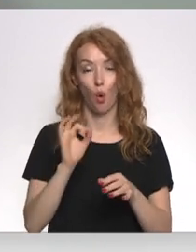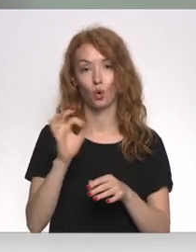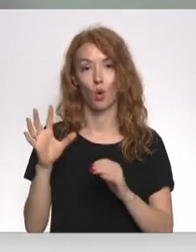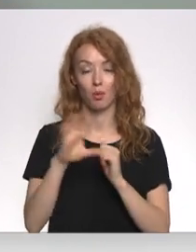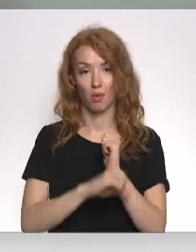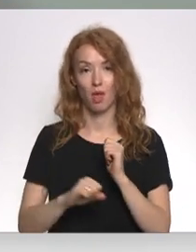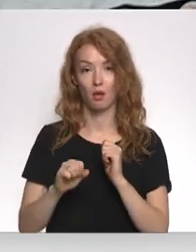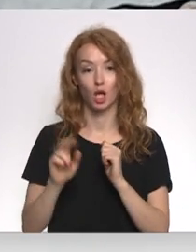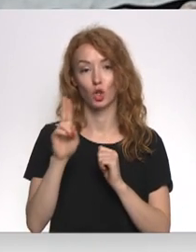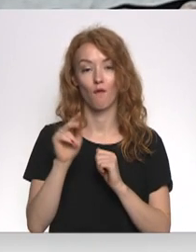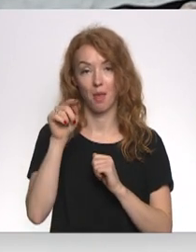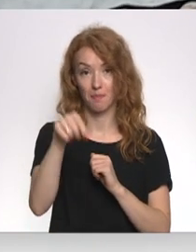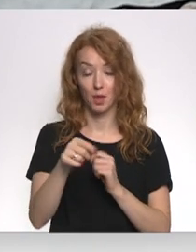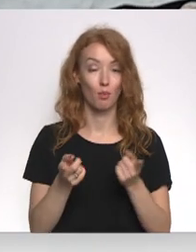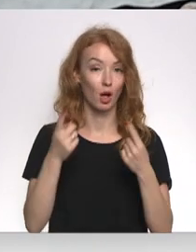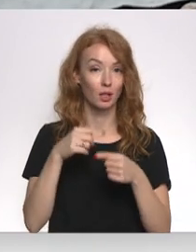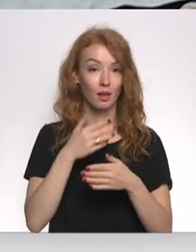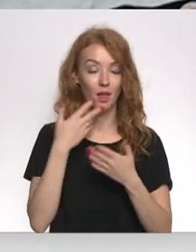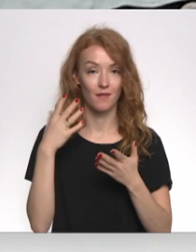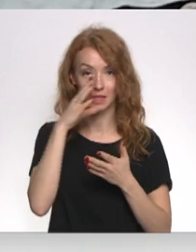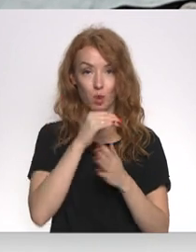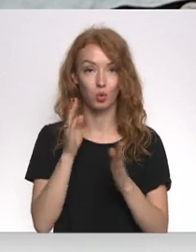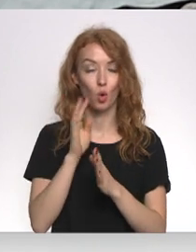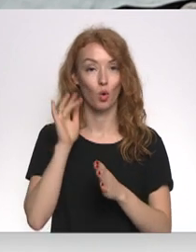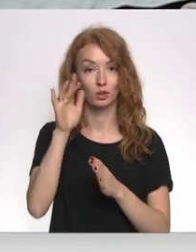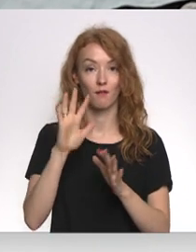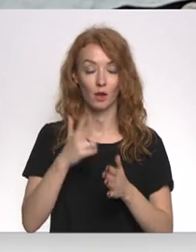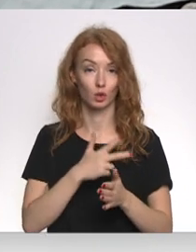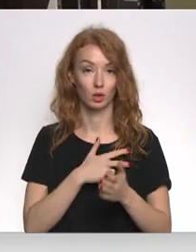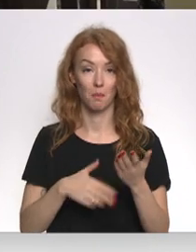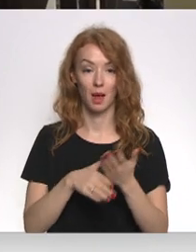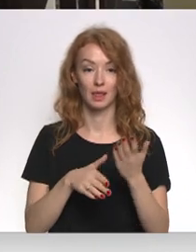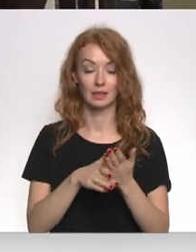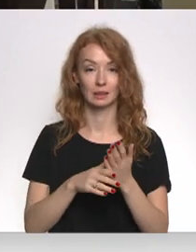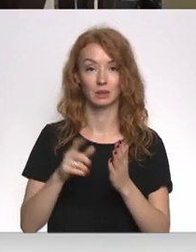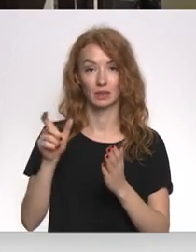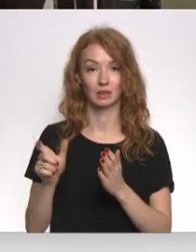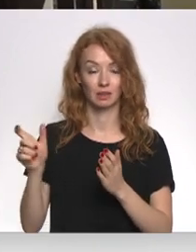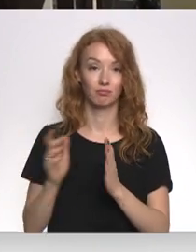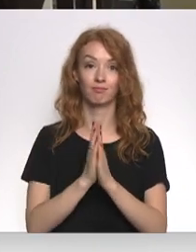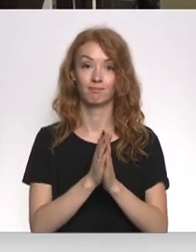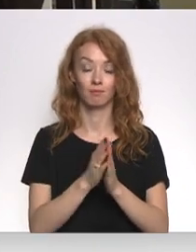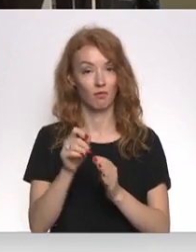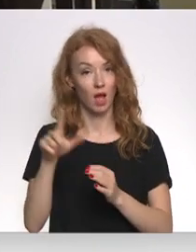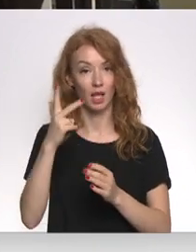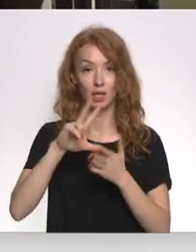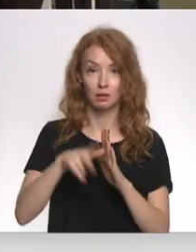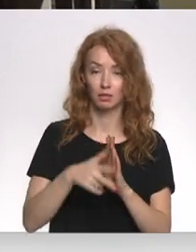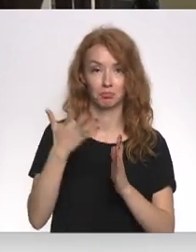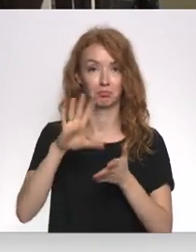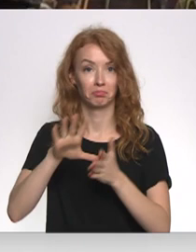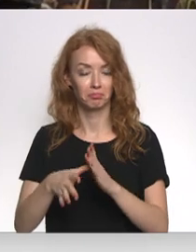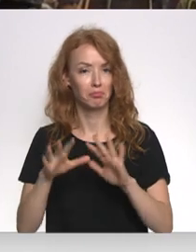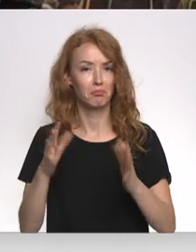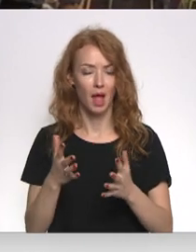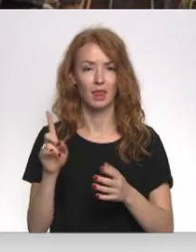beigās novembrī. Pašlaik vēl neesot iespējams prognozēt, vai sociālās palīdzības prasītāju skaits varētu pieaugt 3 vai 5 reizes, taču